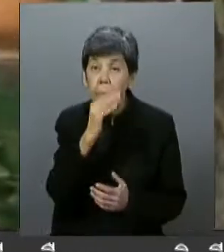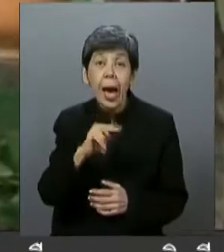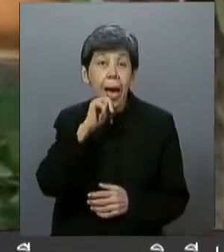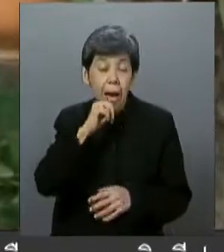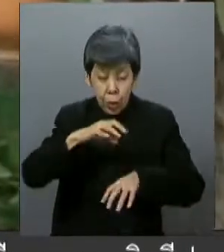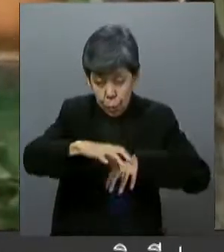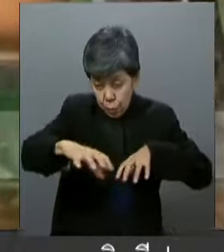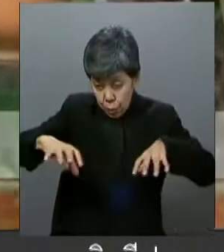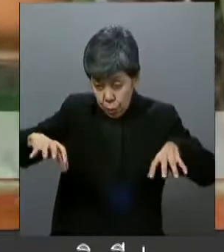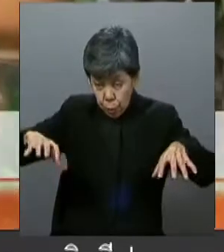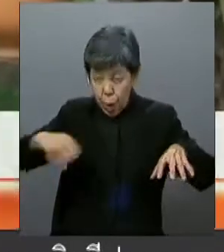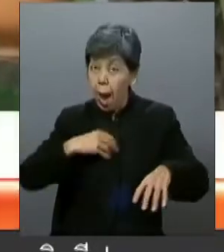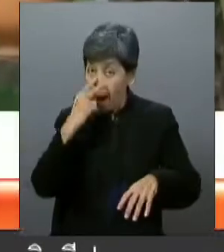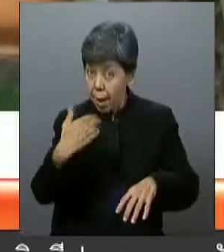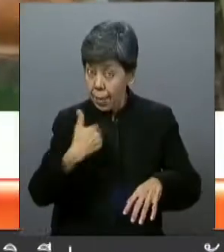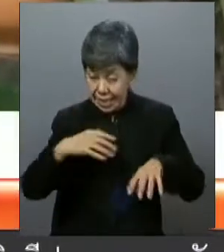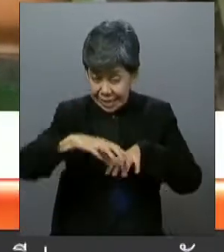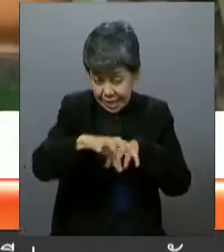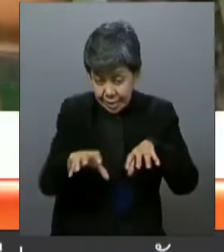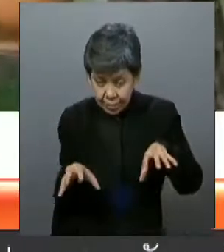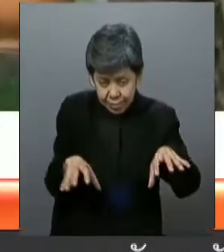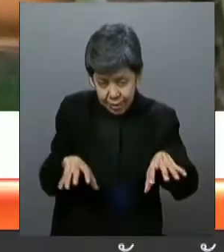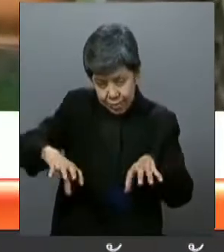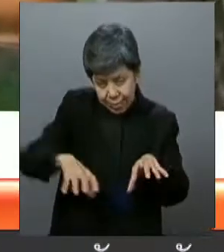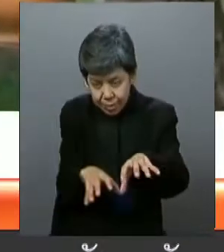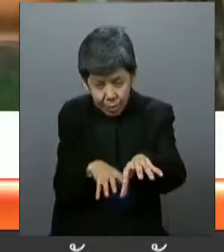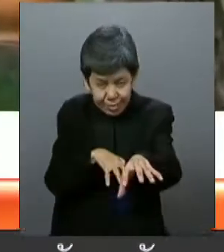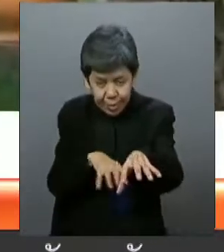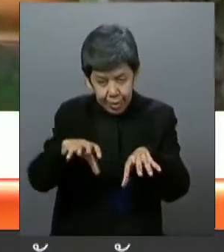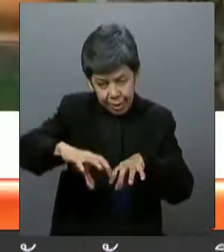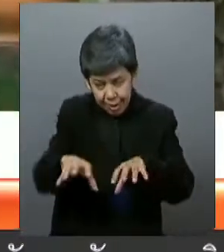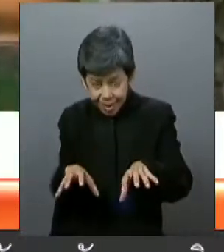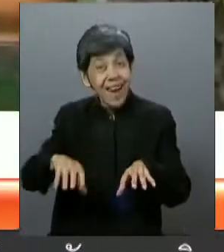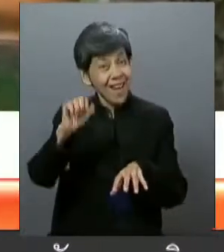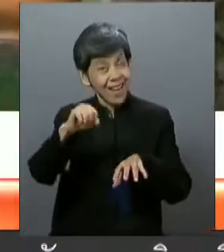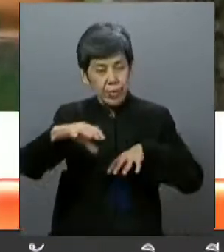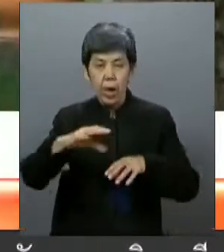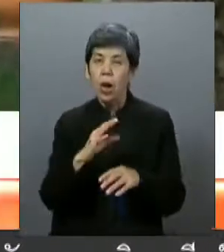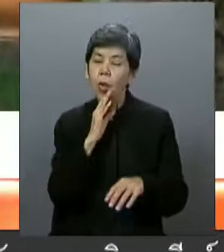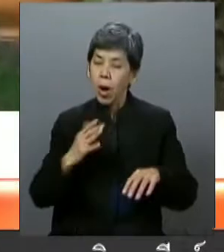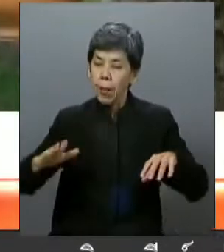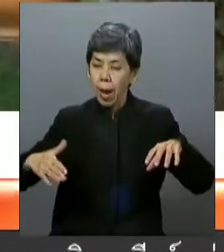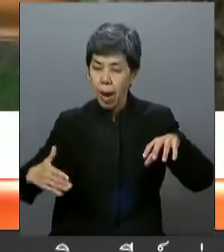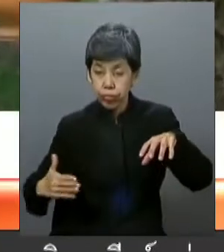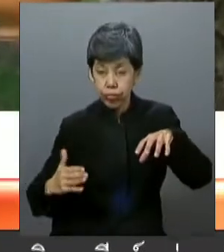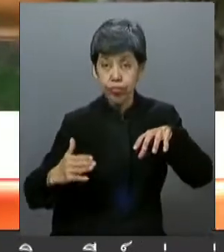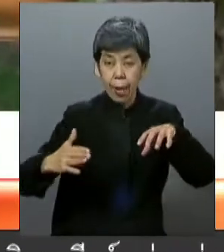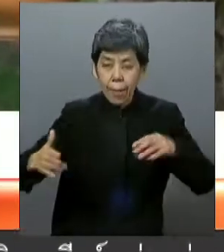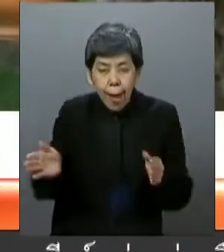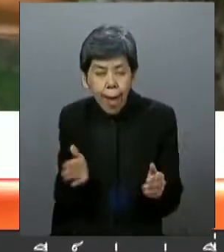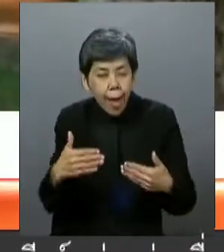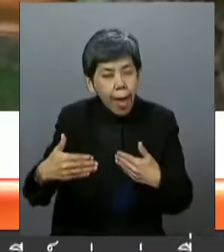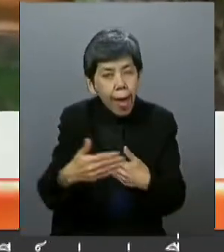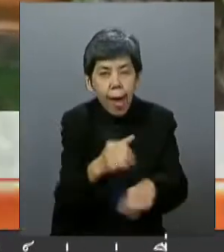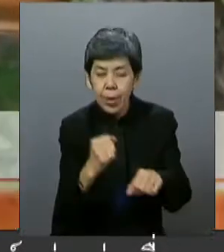ก่งเนี่ยจะเห็นว่าโขดหินมันจะสลับซับซ้อนกันขึ้นไปนะทีนี้เวลาปลามันขึ้นน้ำมาเนี่ยมันจะไม่